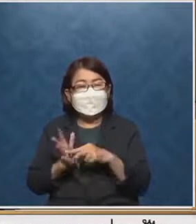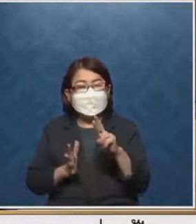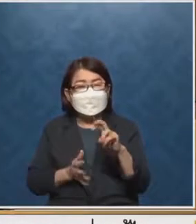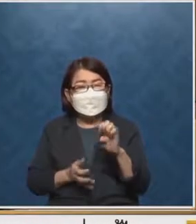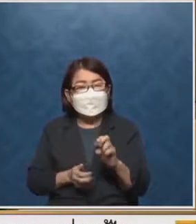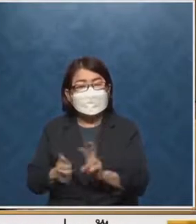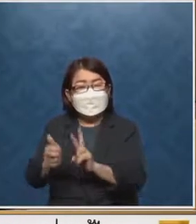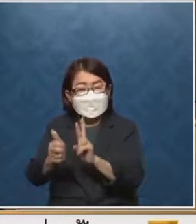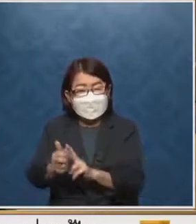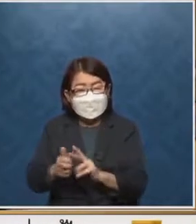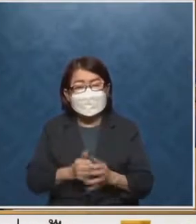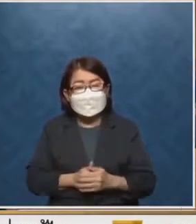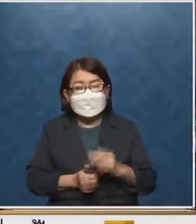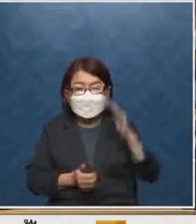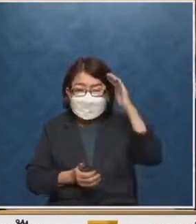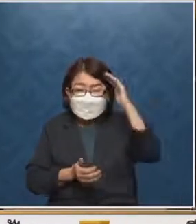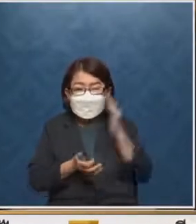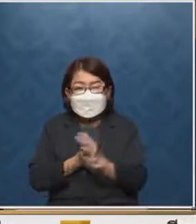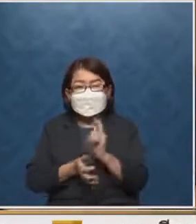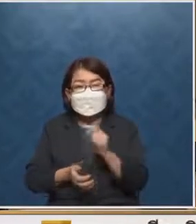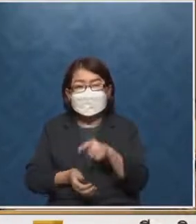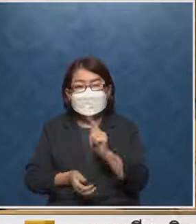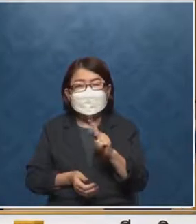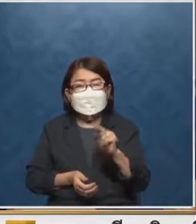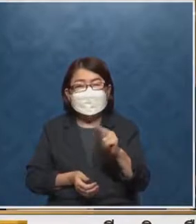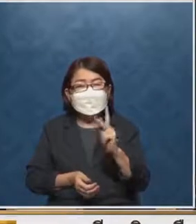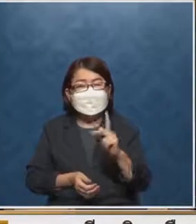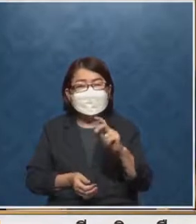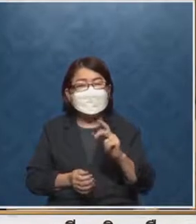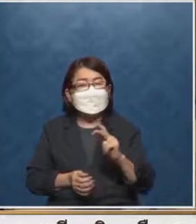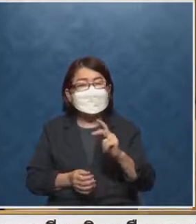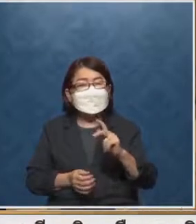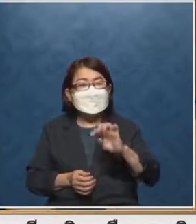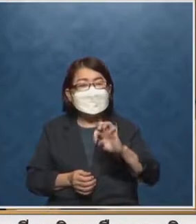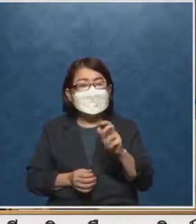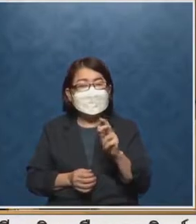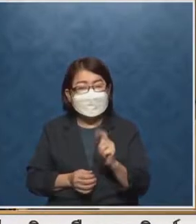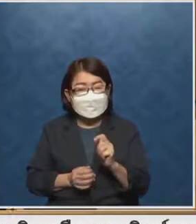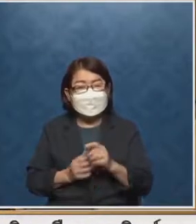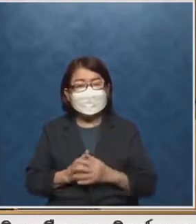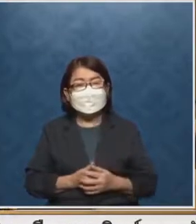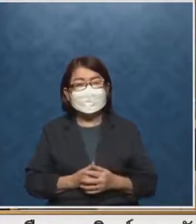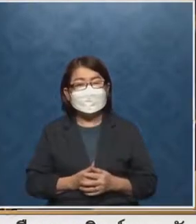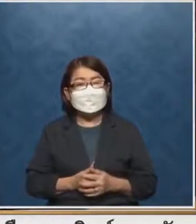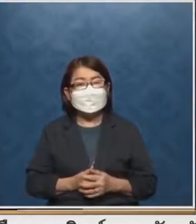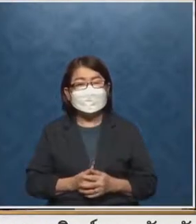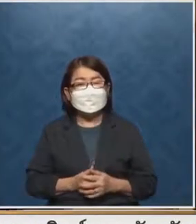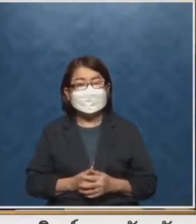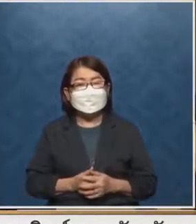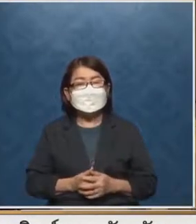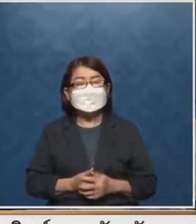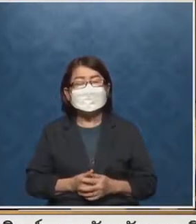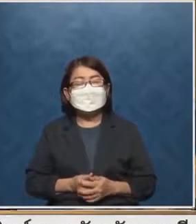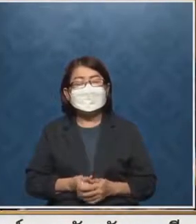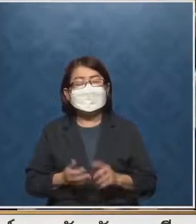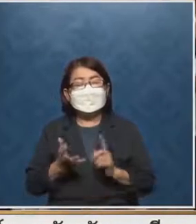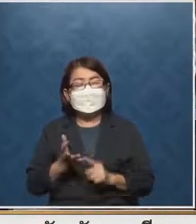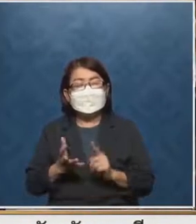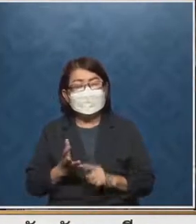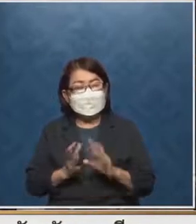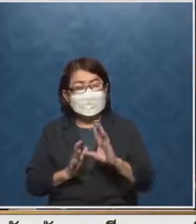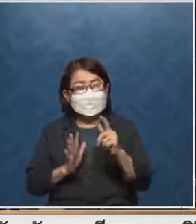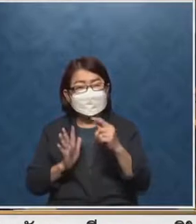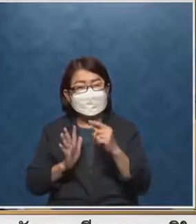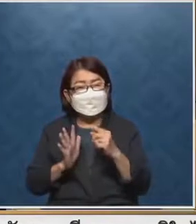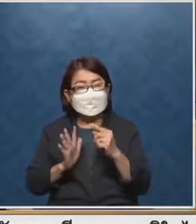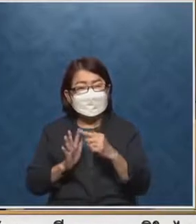ครับร้อยโทธนกฤษเอกโยคะทะเอกโยคยะนายชำนาญ